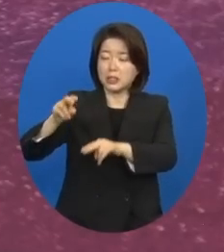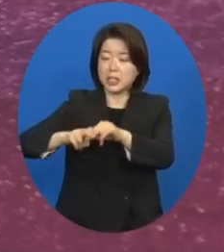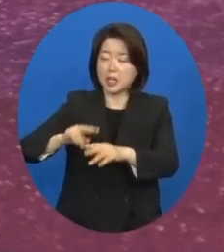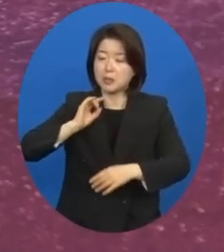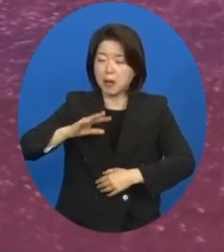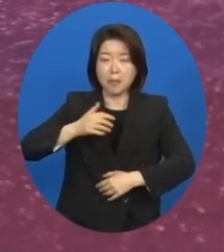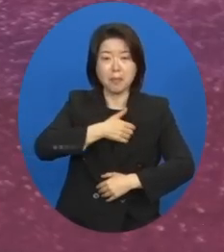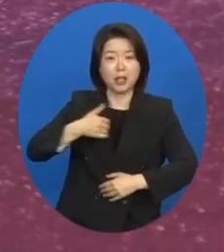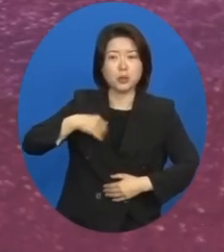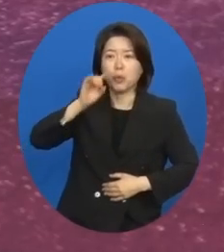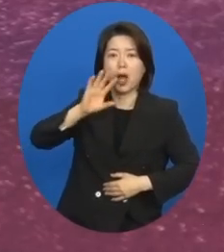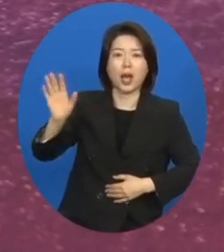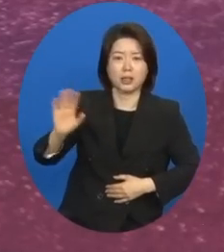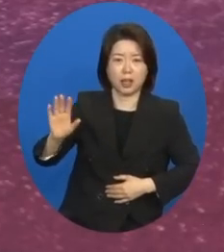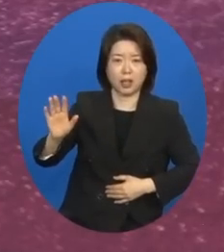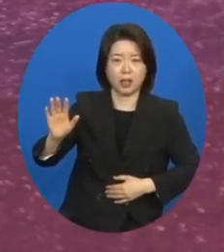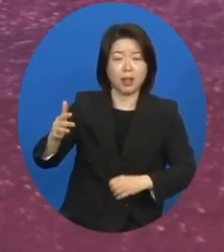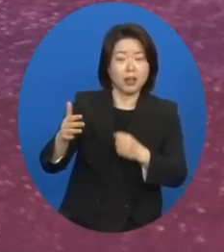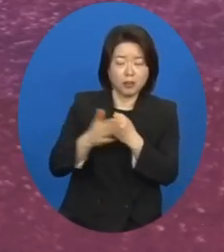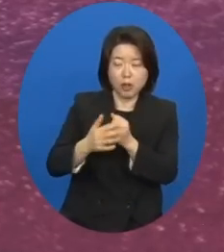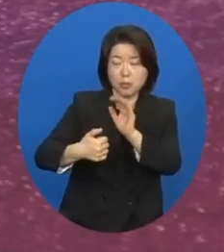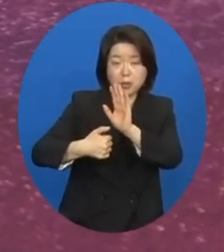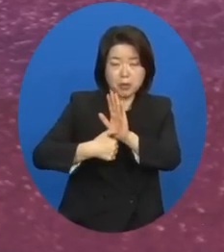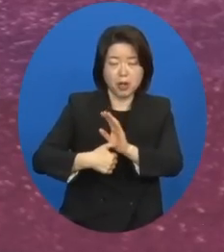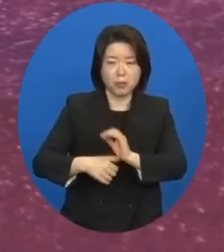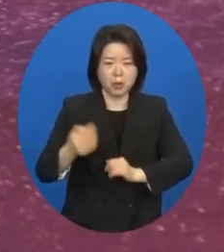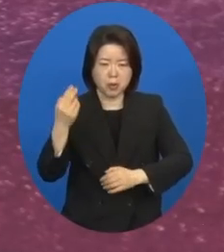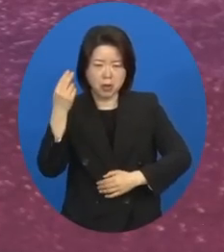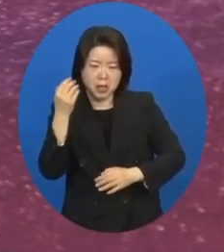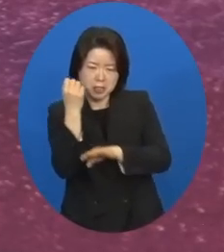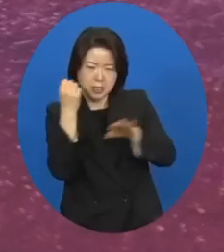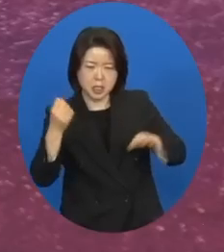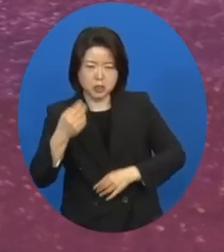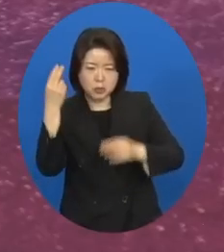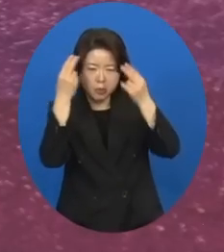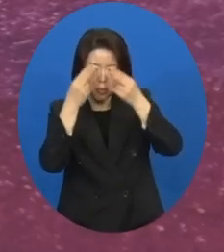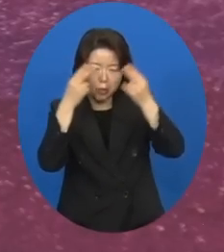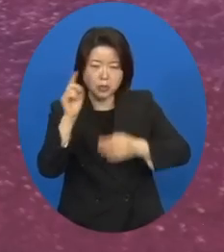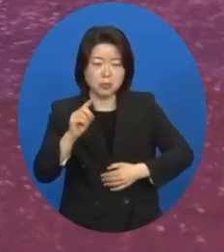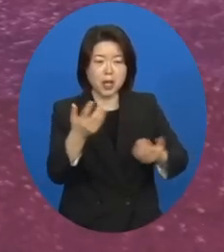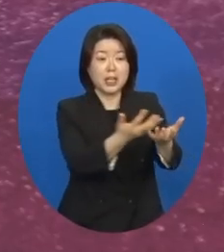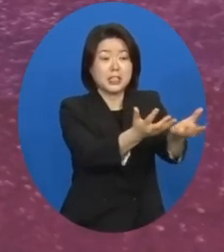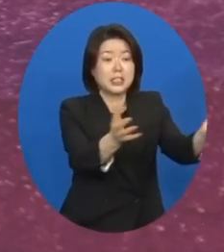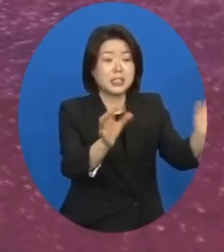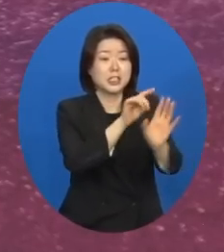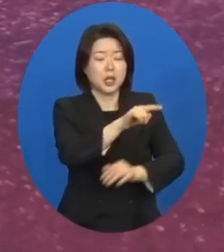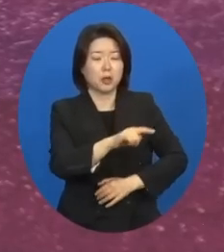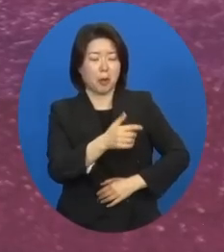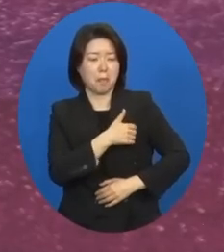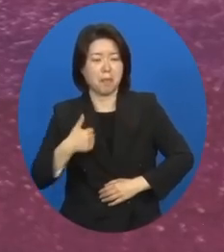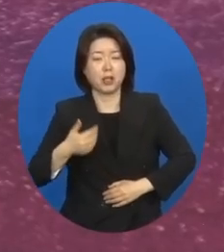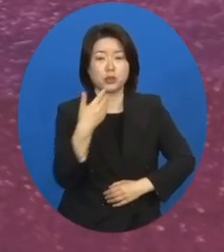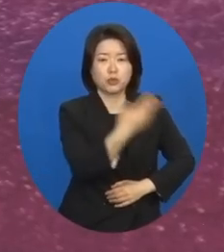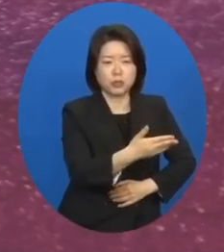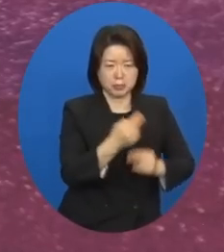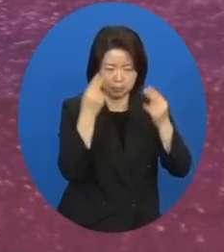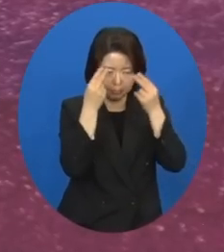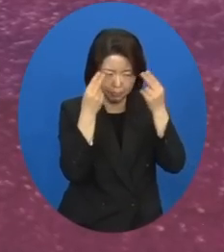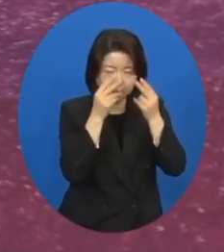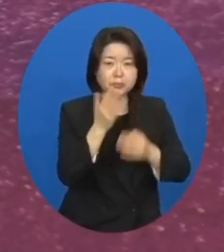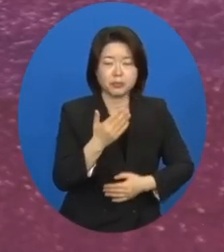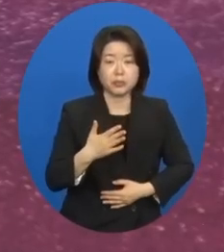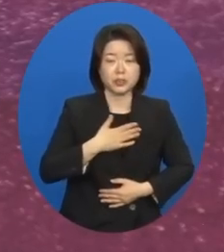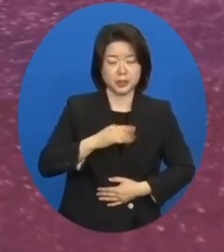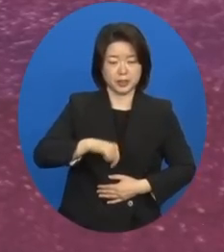빌라도의 선택의 기준이 오로지 무엇에 있게 되는 거죠? 무리의 만족을 주는 것이 중요합니다. 자신의